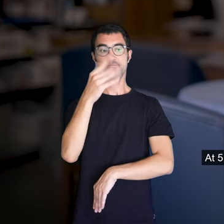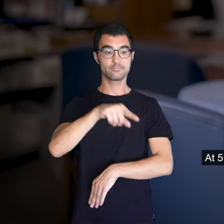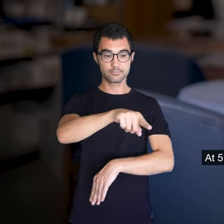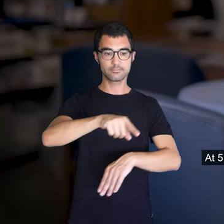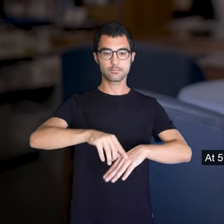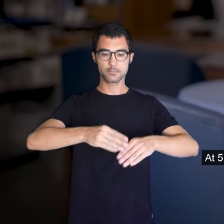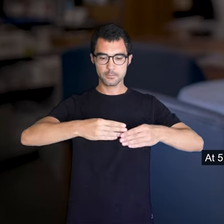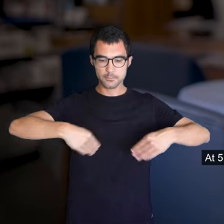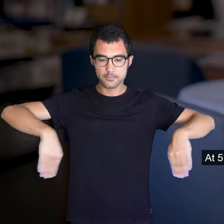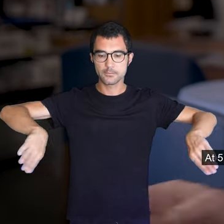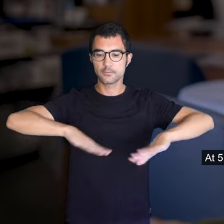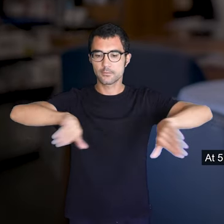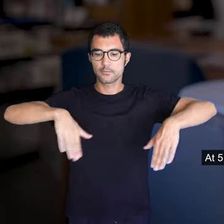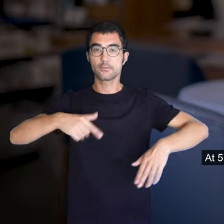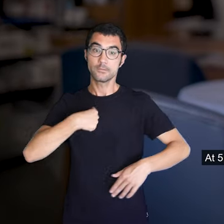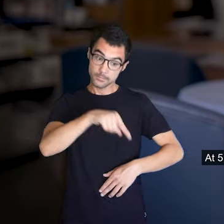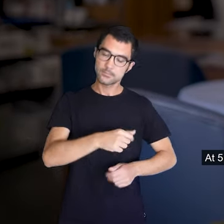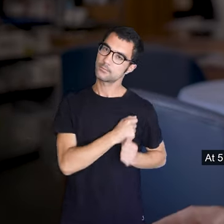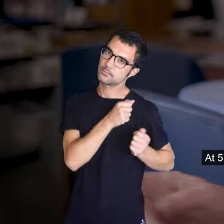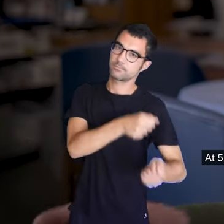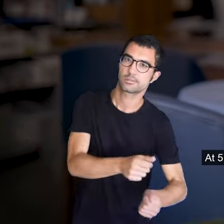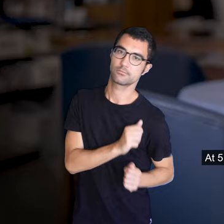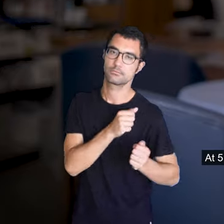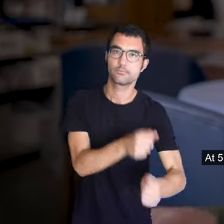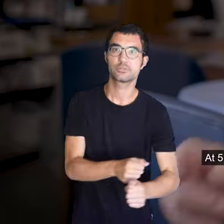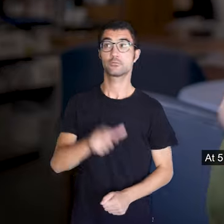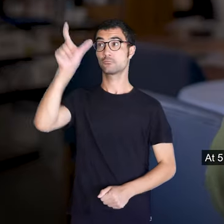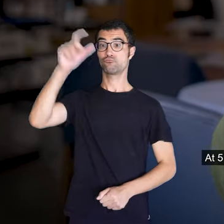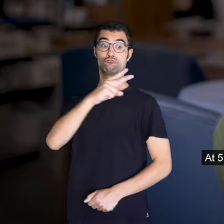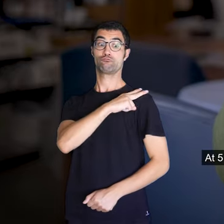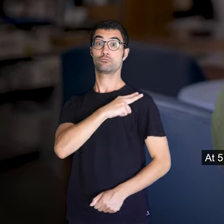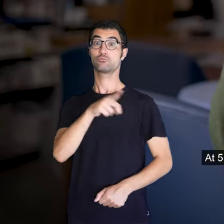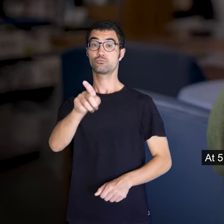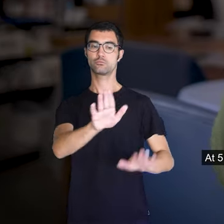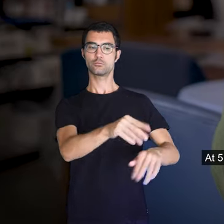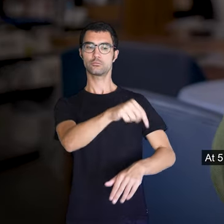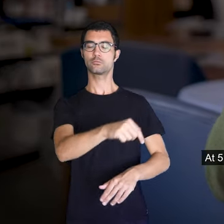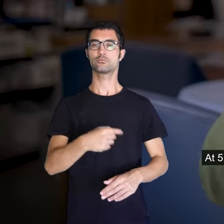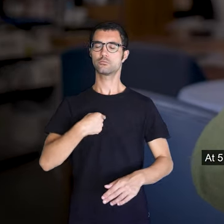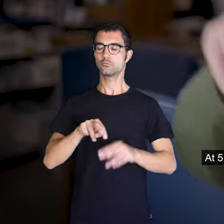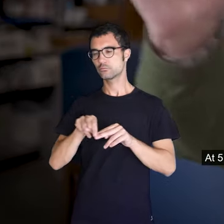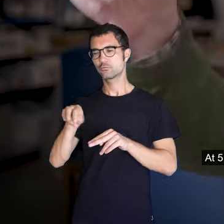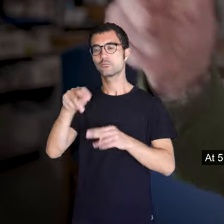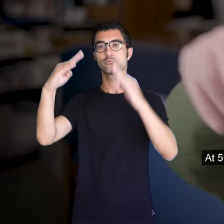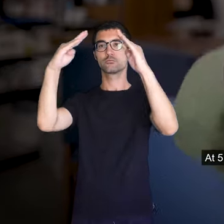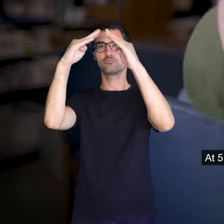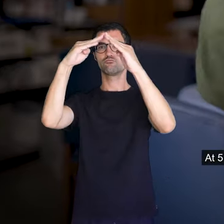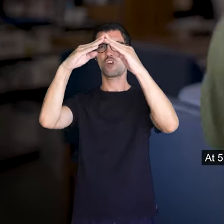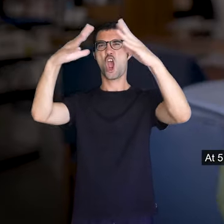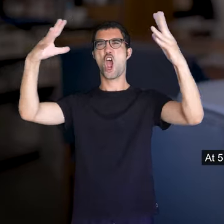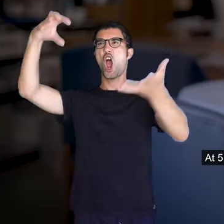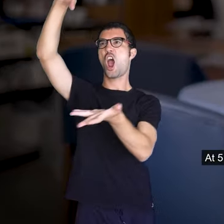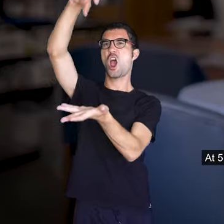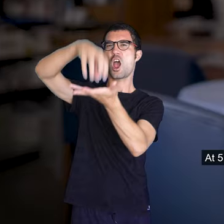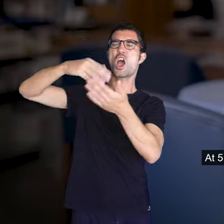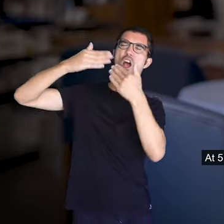descarregar. I l'encarregat diu, espereu-me aquí, hi havia una finca, una casota grossa,